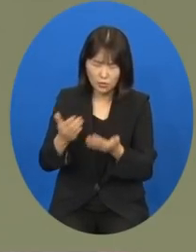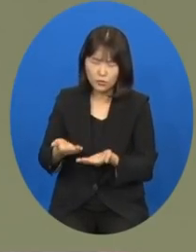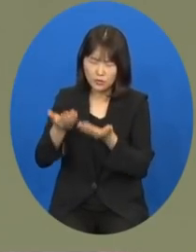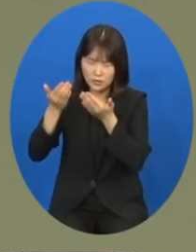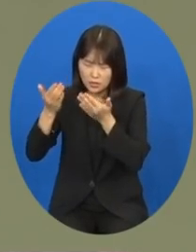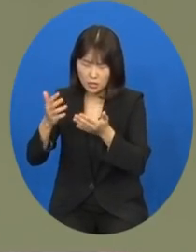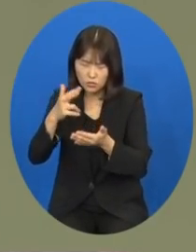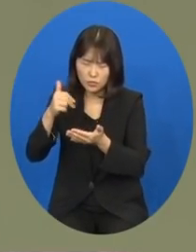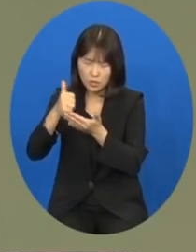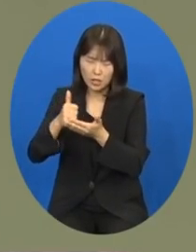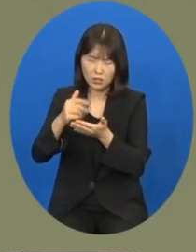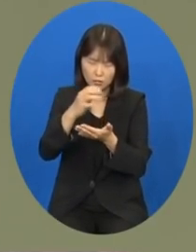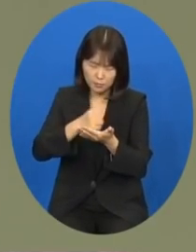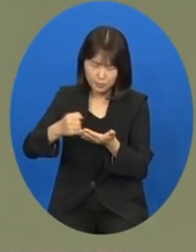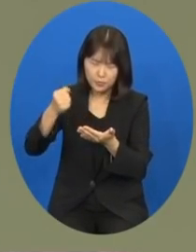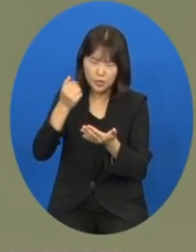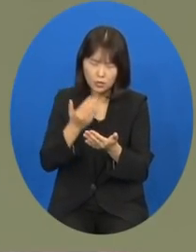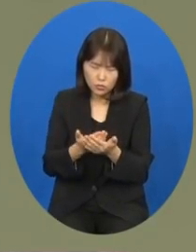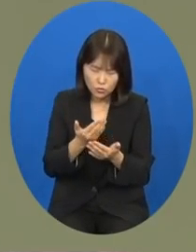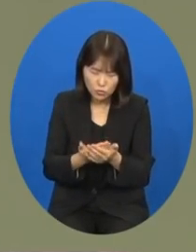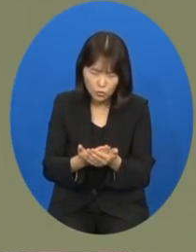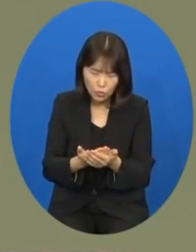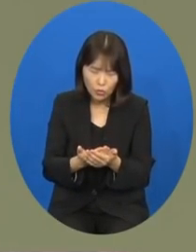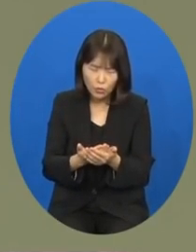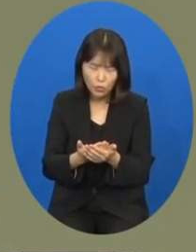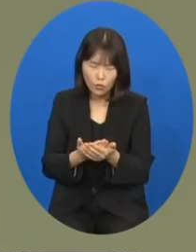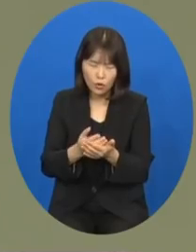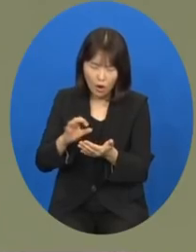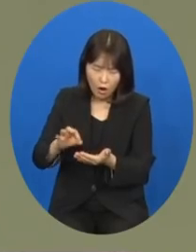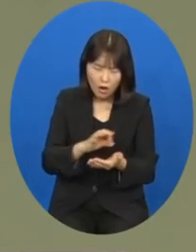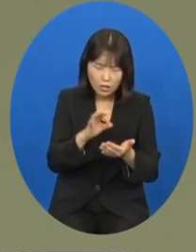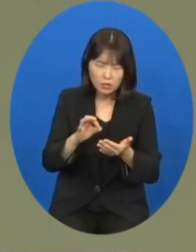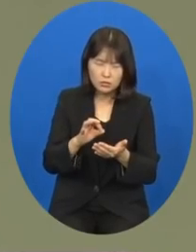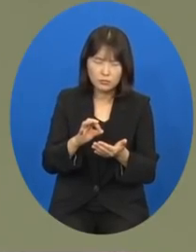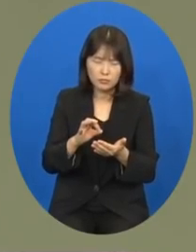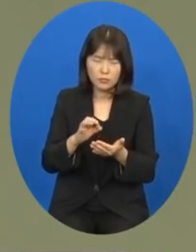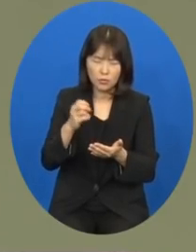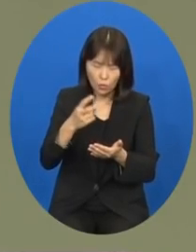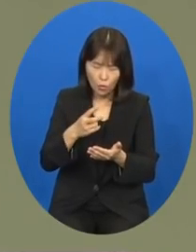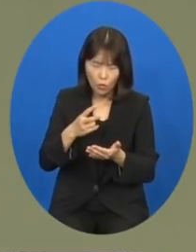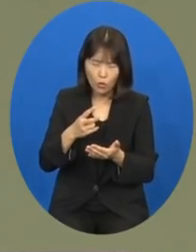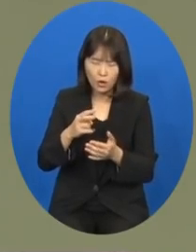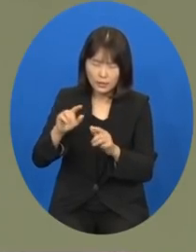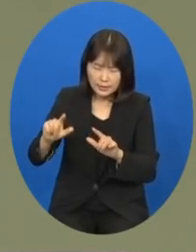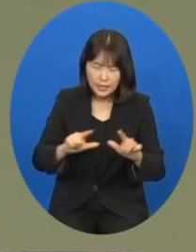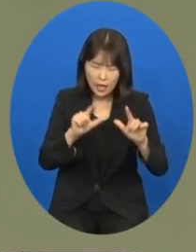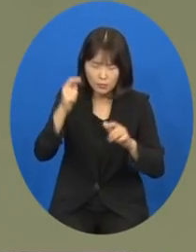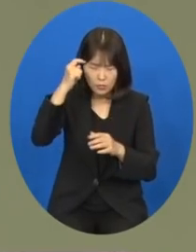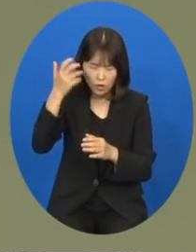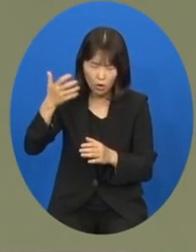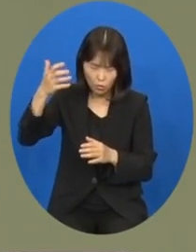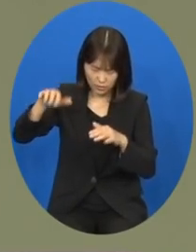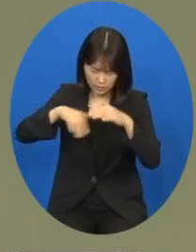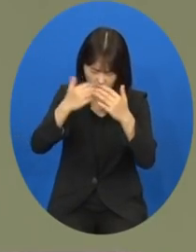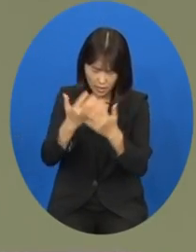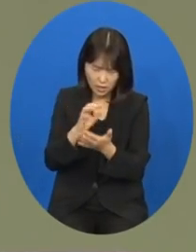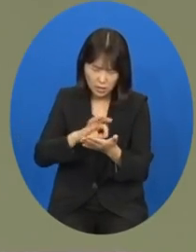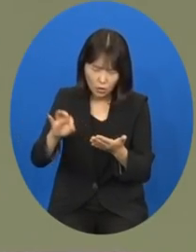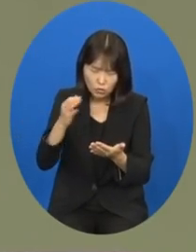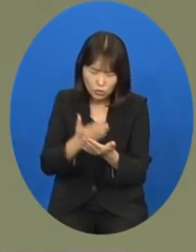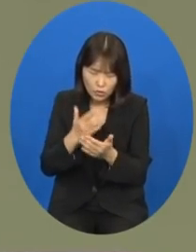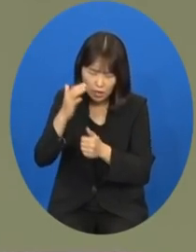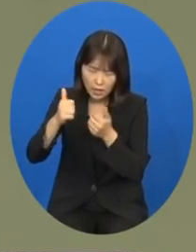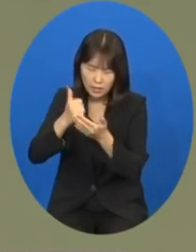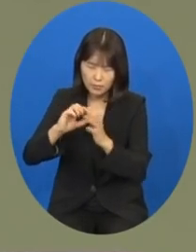예물을 받아 주시고 하나님 뇌물 만이 아니라 우리의 영혼 전체와 삶 전체를 사용하여 주셔서 하나님 나라 위하여